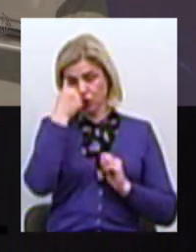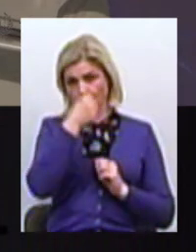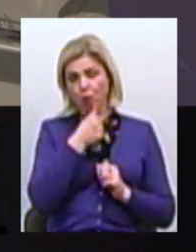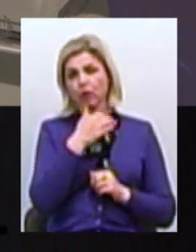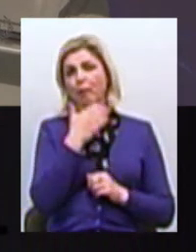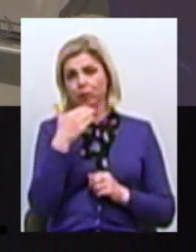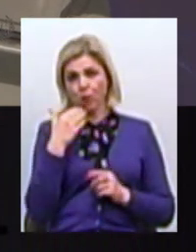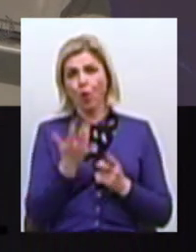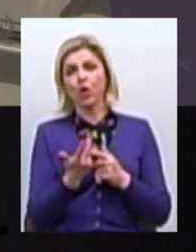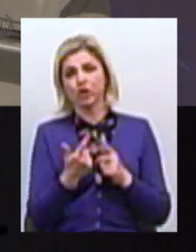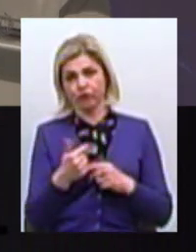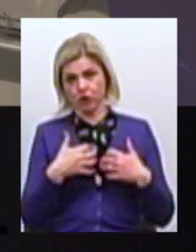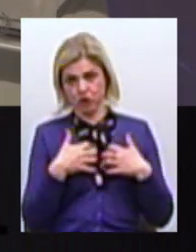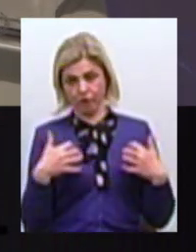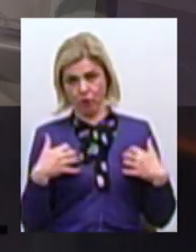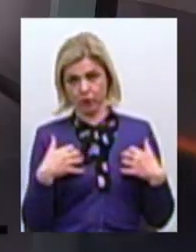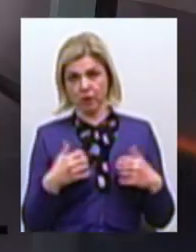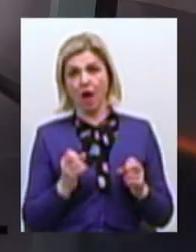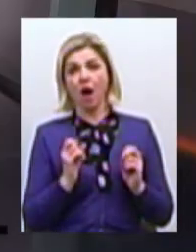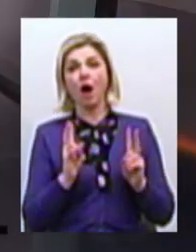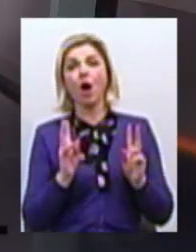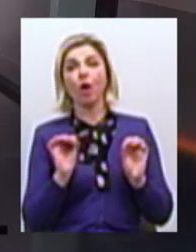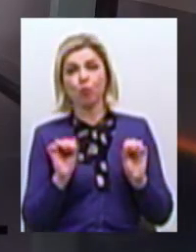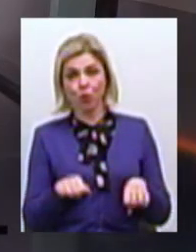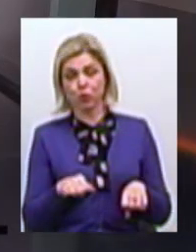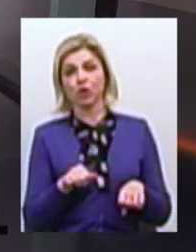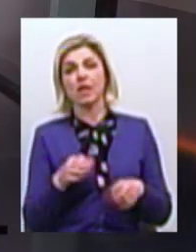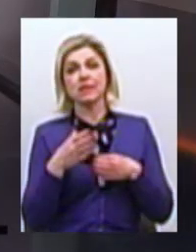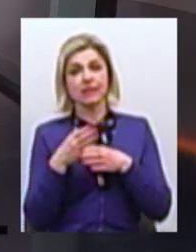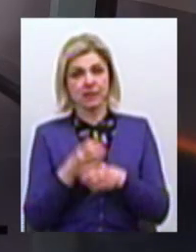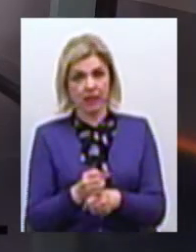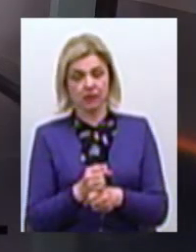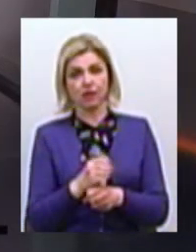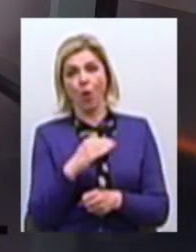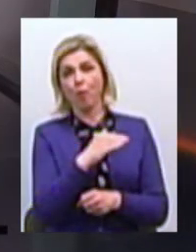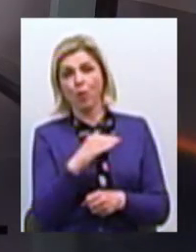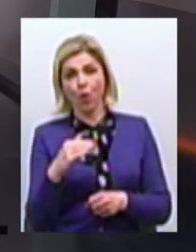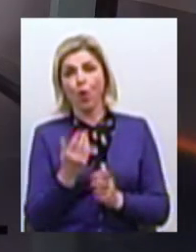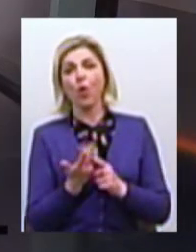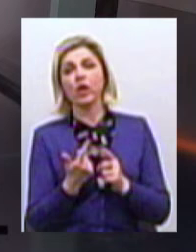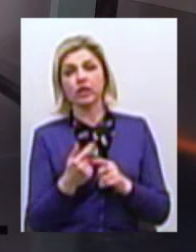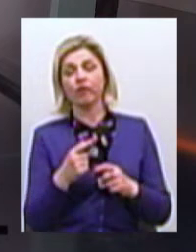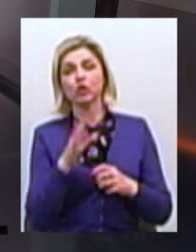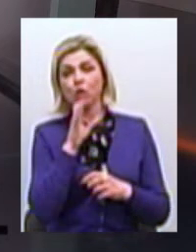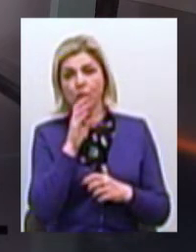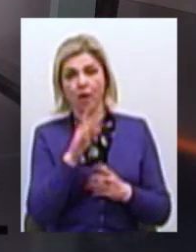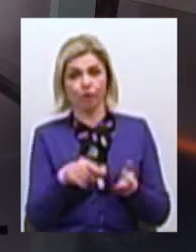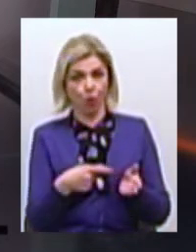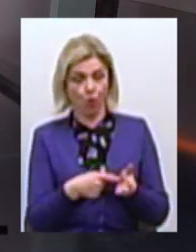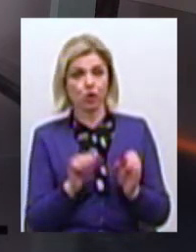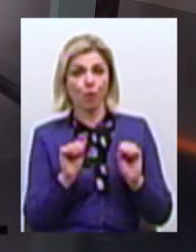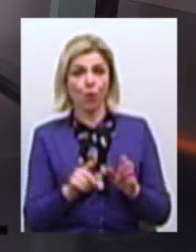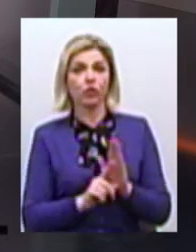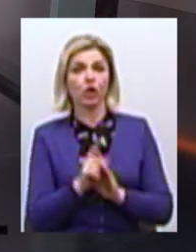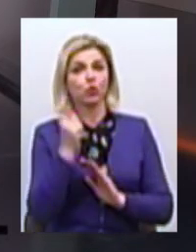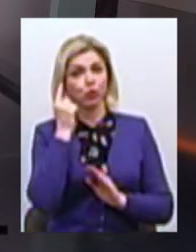с действующим законодательством. Как только нам удастся снизить порог, ну, точнее, количество собак в городе, можно начинать